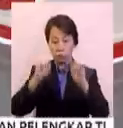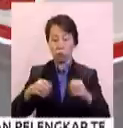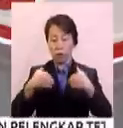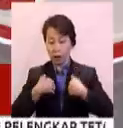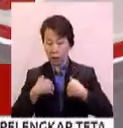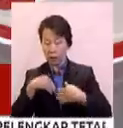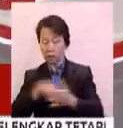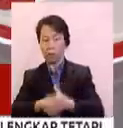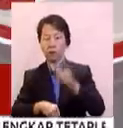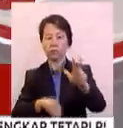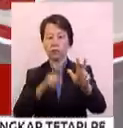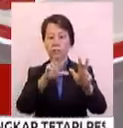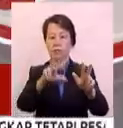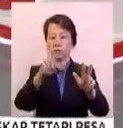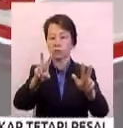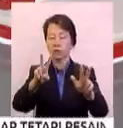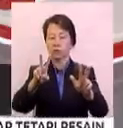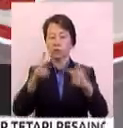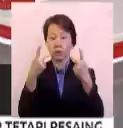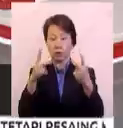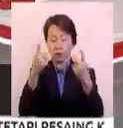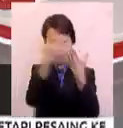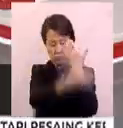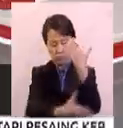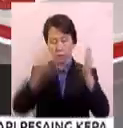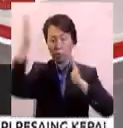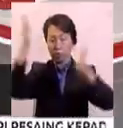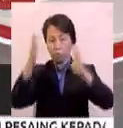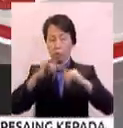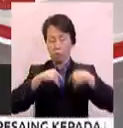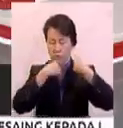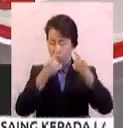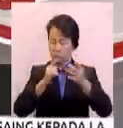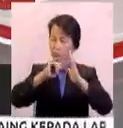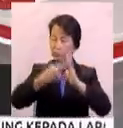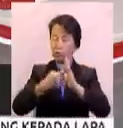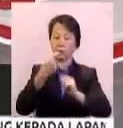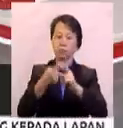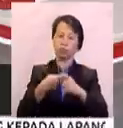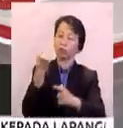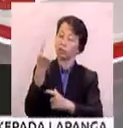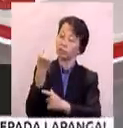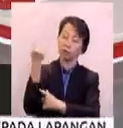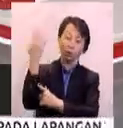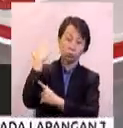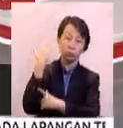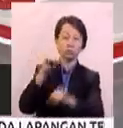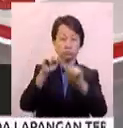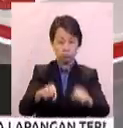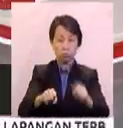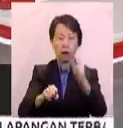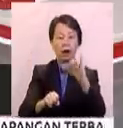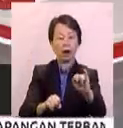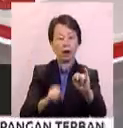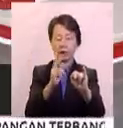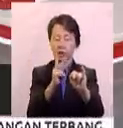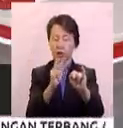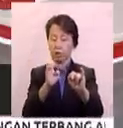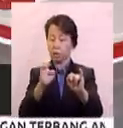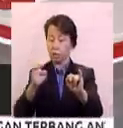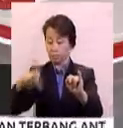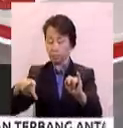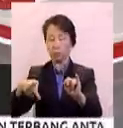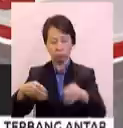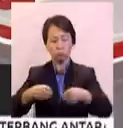di 332 premis seluruh negara sejak dilancar November tahun lalu. Ya, keupayaan iKeep dalam membantu masyarakat